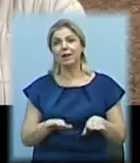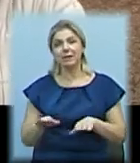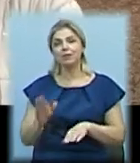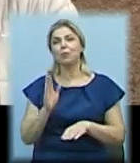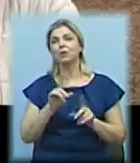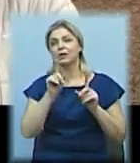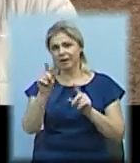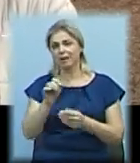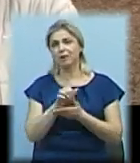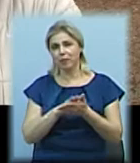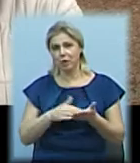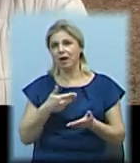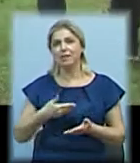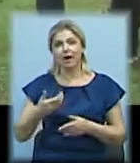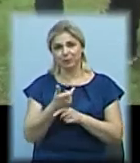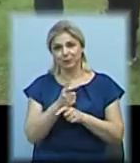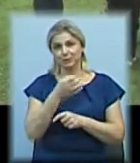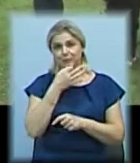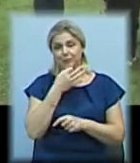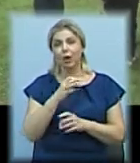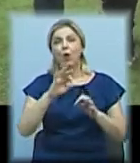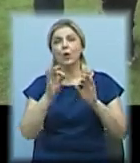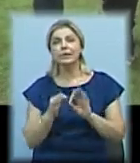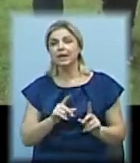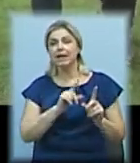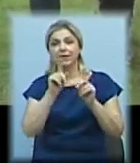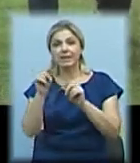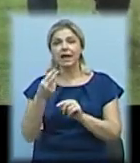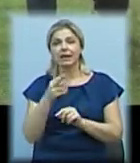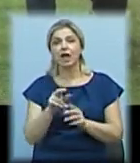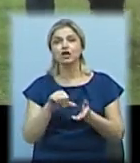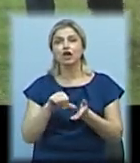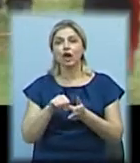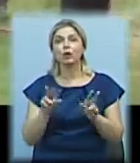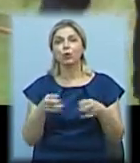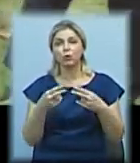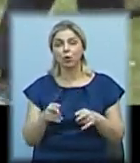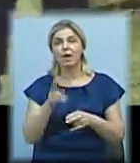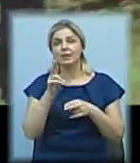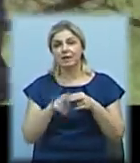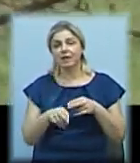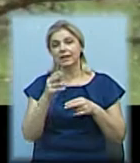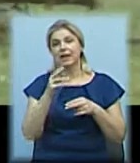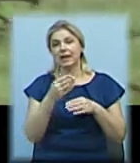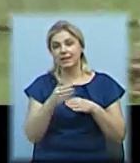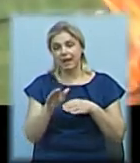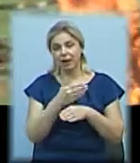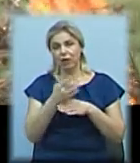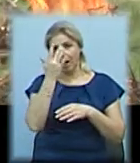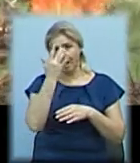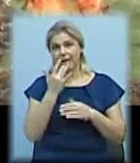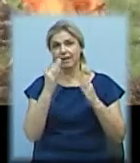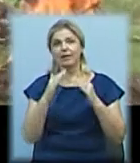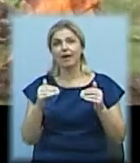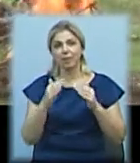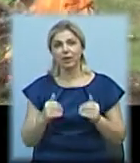нам дуже подобається. Осінній виїзд для членів айкідо-клубу завершує серію літніх таборів. Дуже